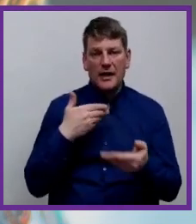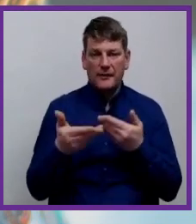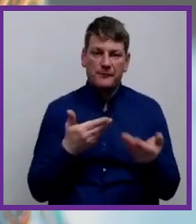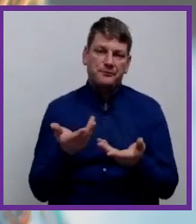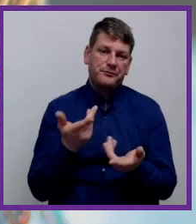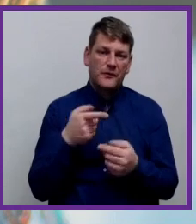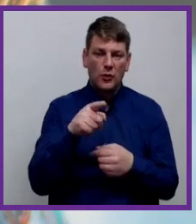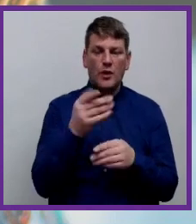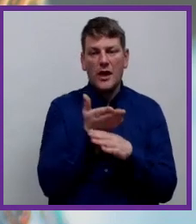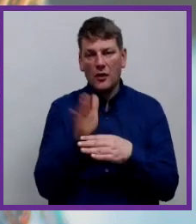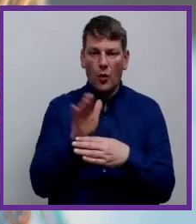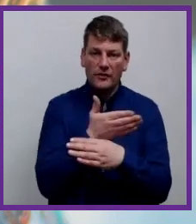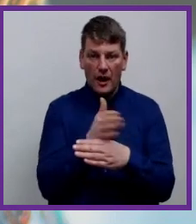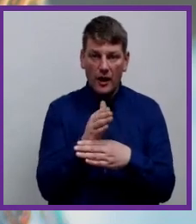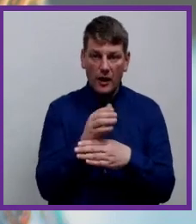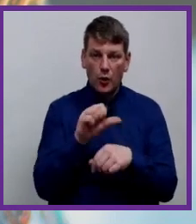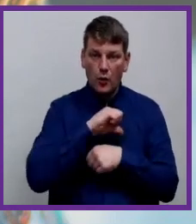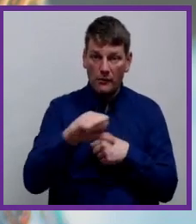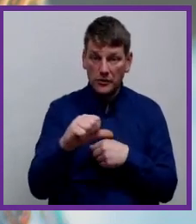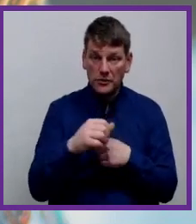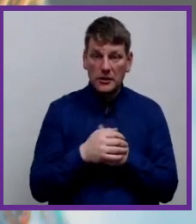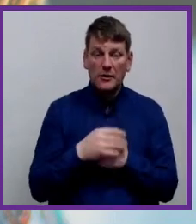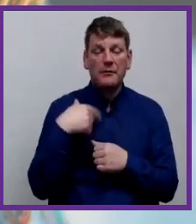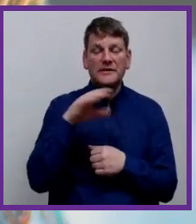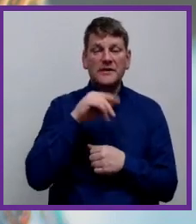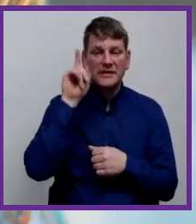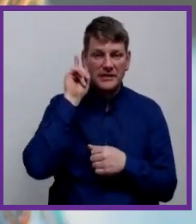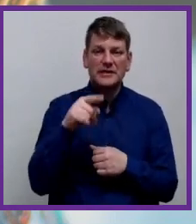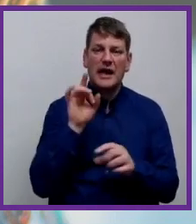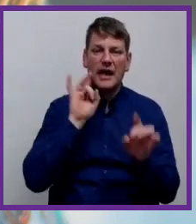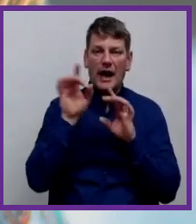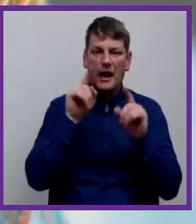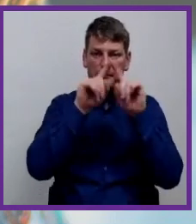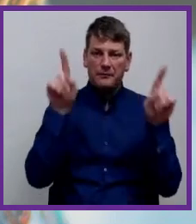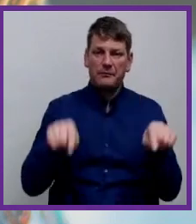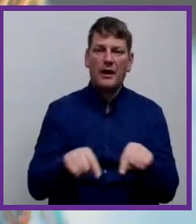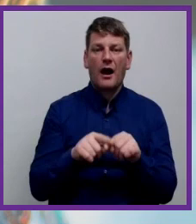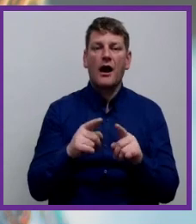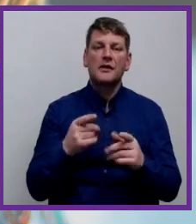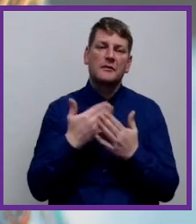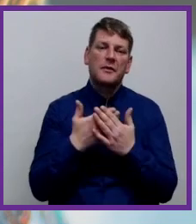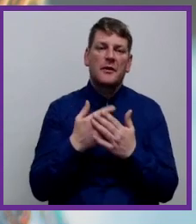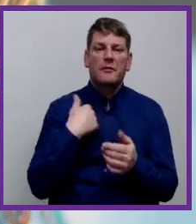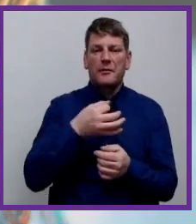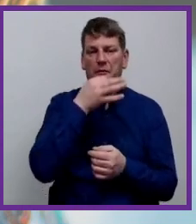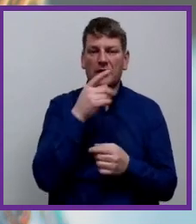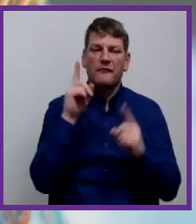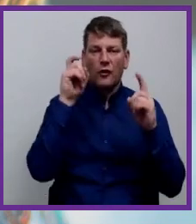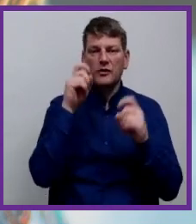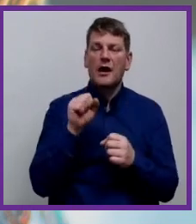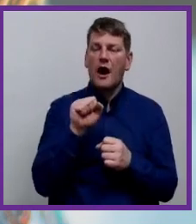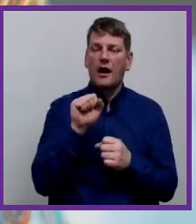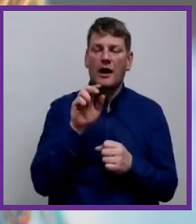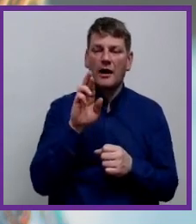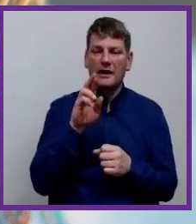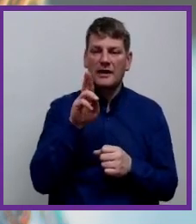te tā robežšķība, ja mēs visi zinām, ir reklāma plakāts, kad, piemēram, man ļoti patīk fotogrāfs Arnis Balčus,